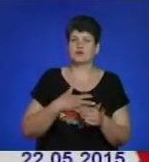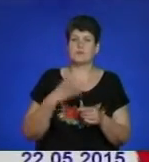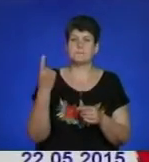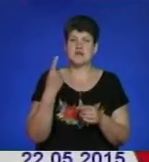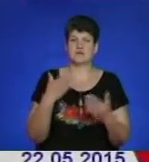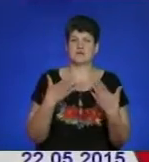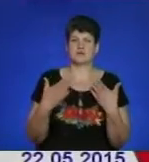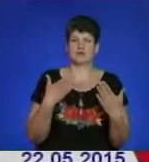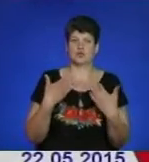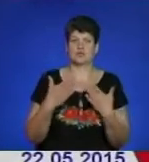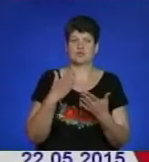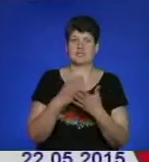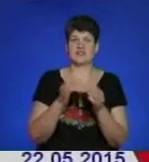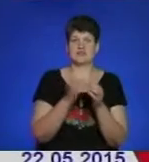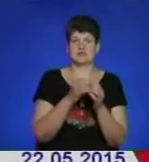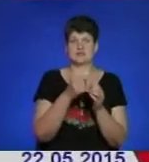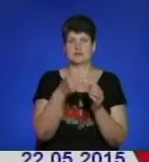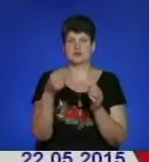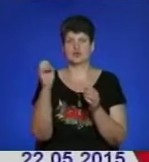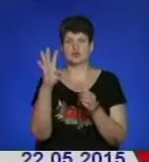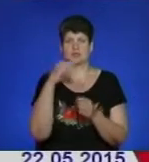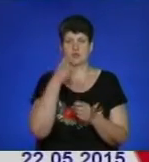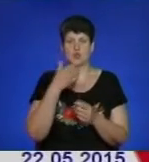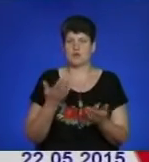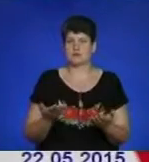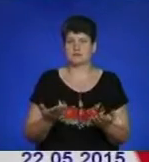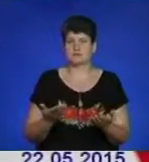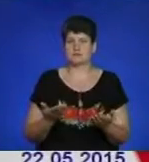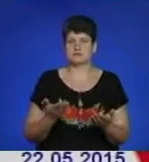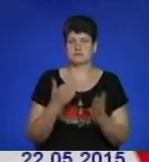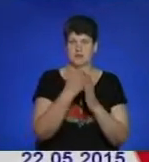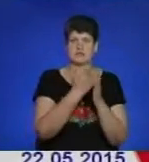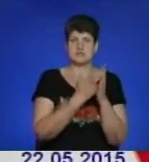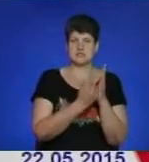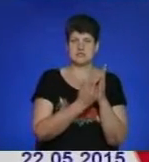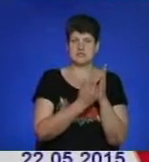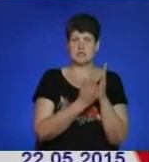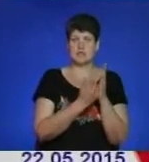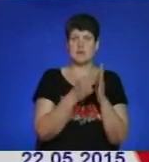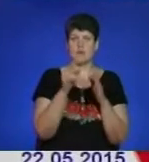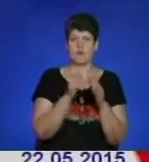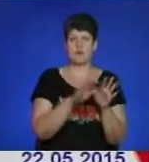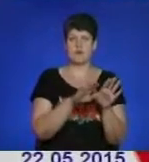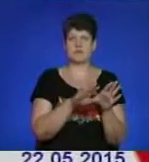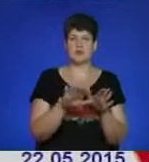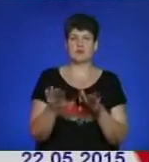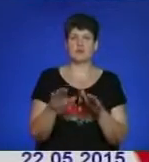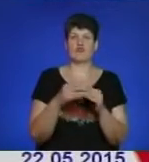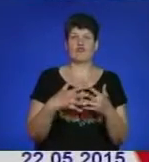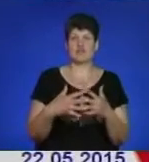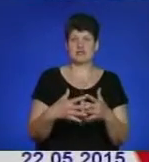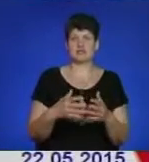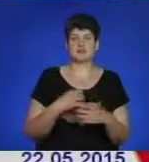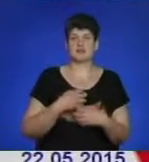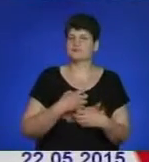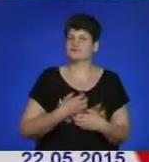стосунки трапляються у віці від 10 до 14 років. Статистика по перебігу вагітності у підлітків є досить